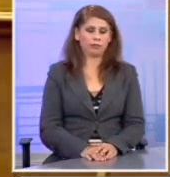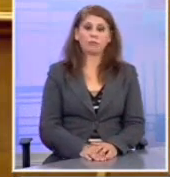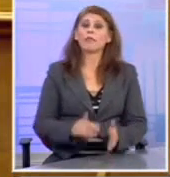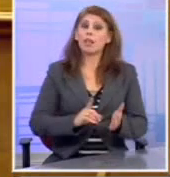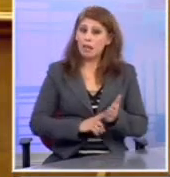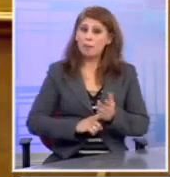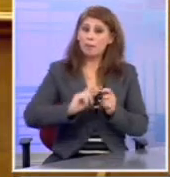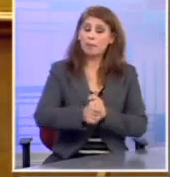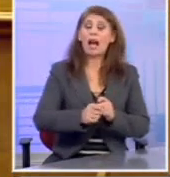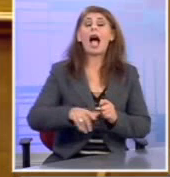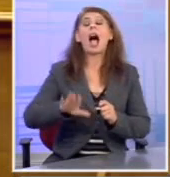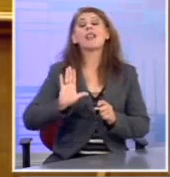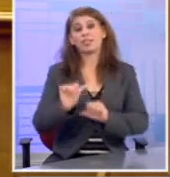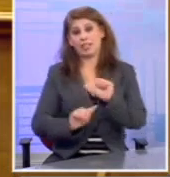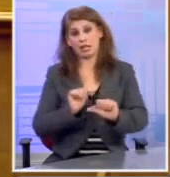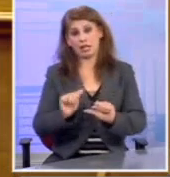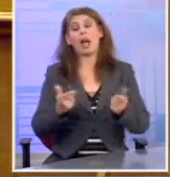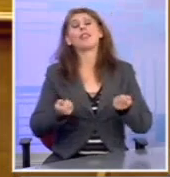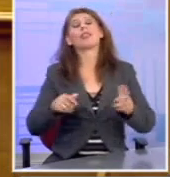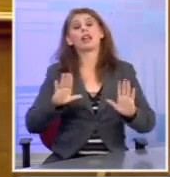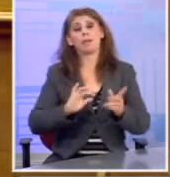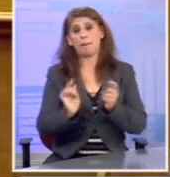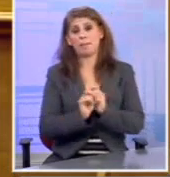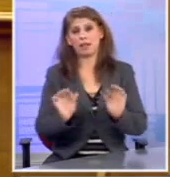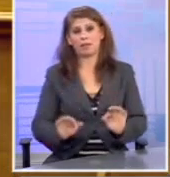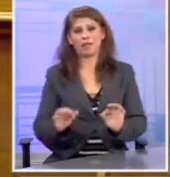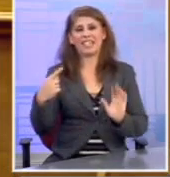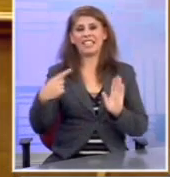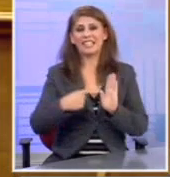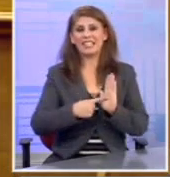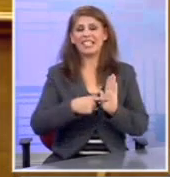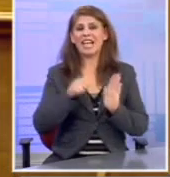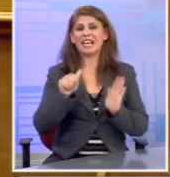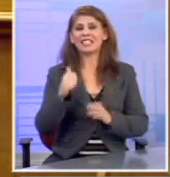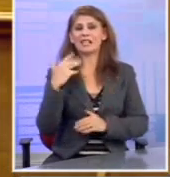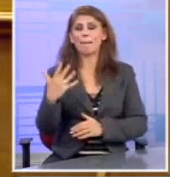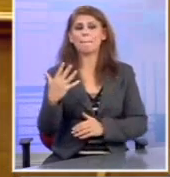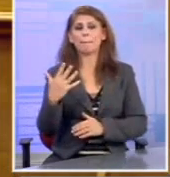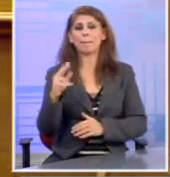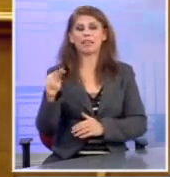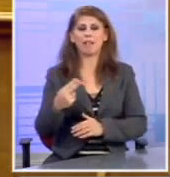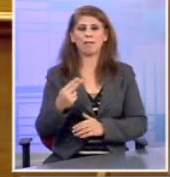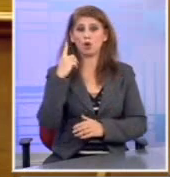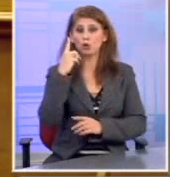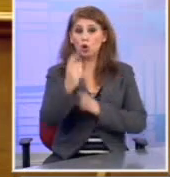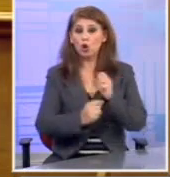κατέβαλαν, αν δεν κάνουμε τη μεταρρύθμιση, 1.065 ευρώ ετησίως για ασφαλιστικές